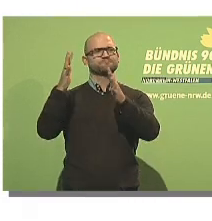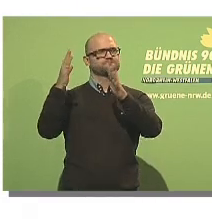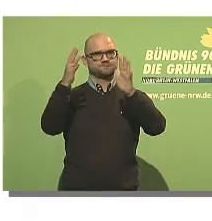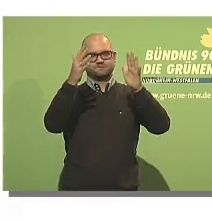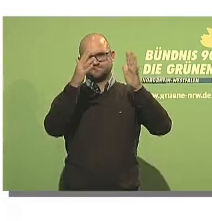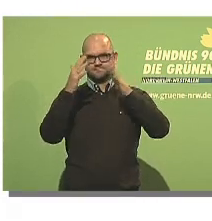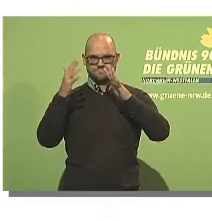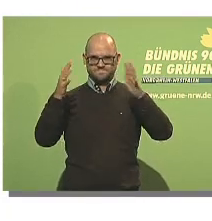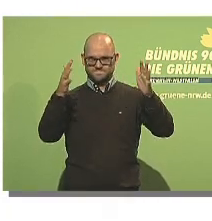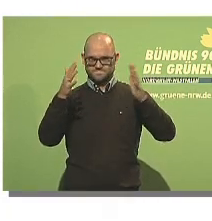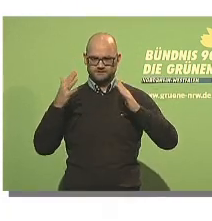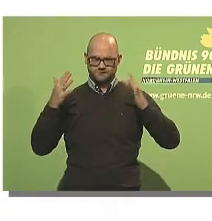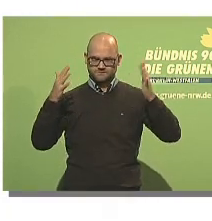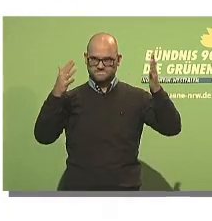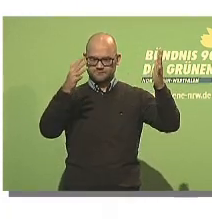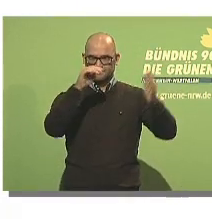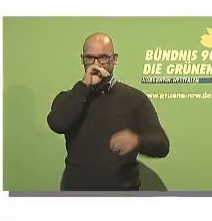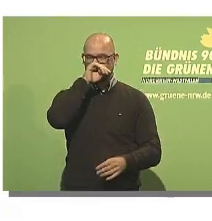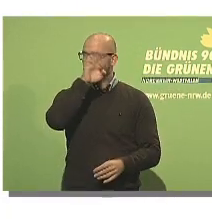Bitte von hier oben, damit es auch alle hören.